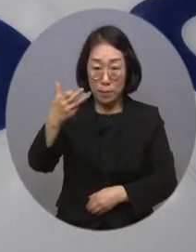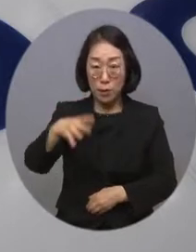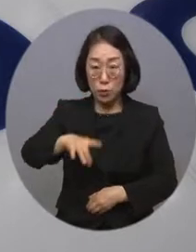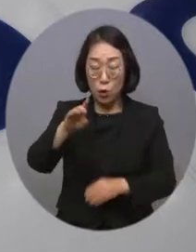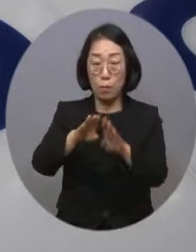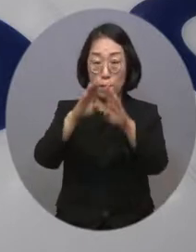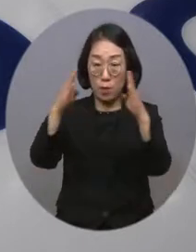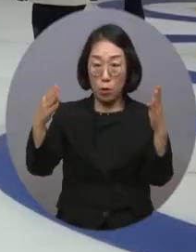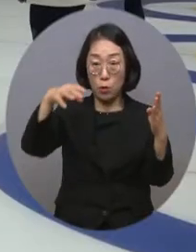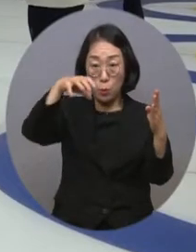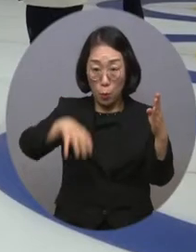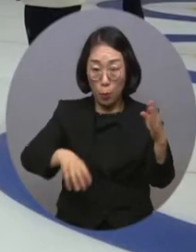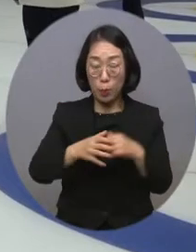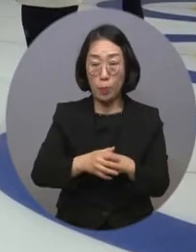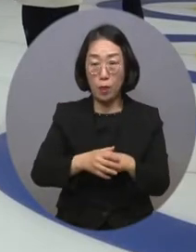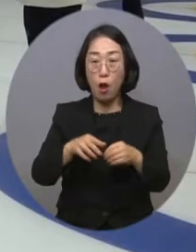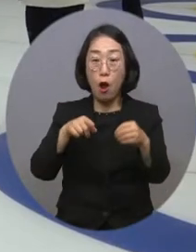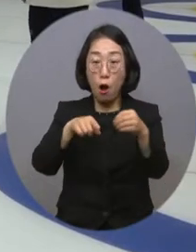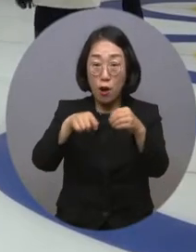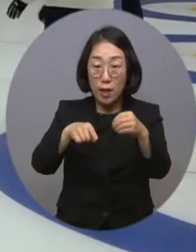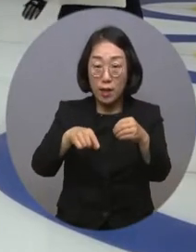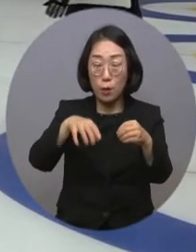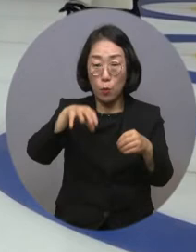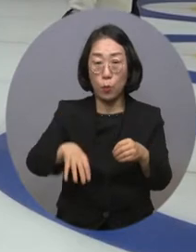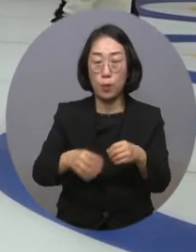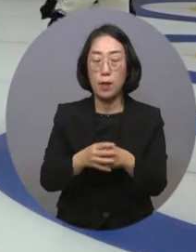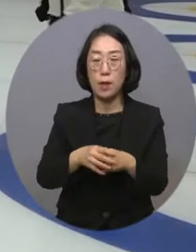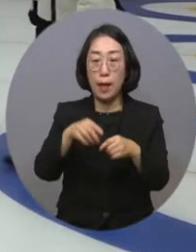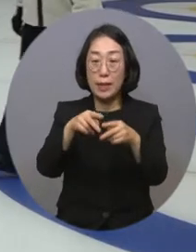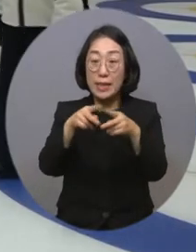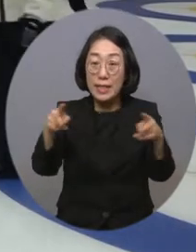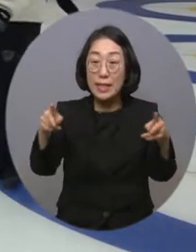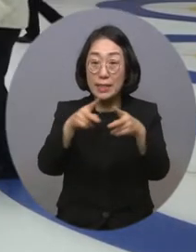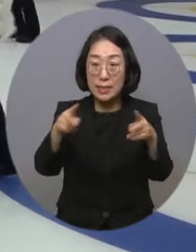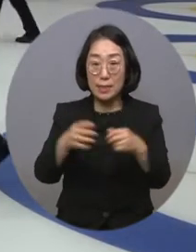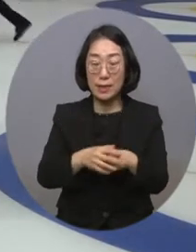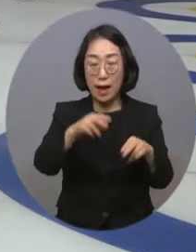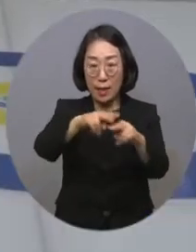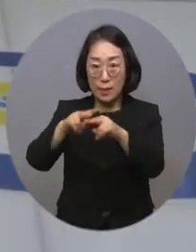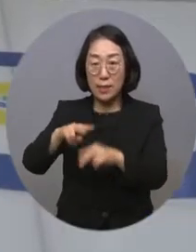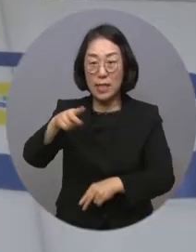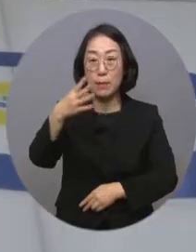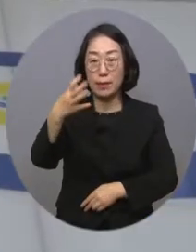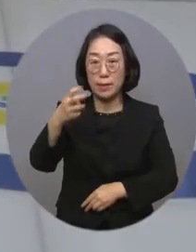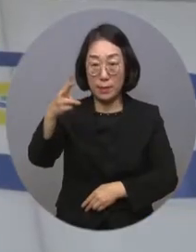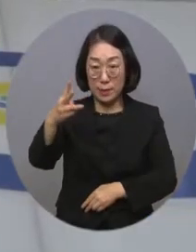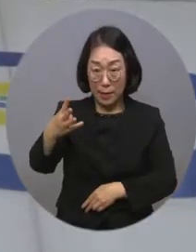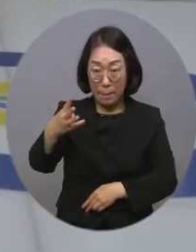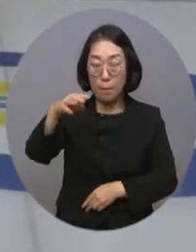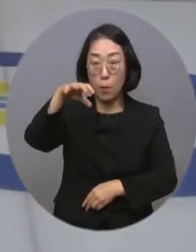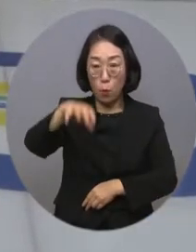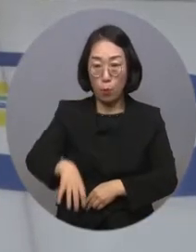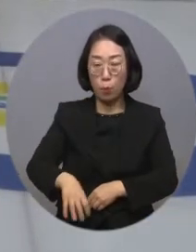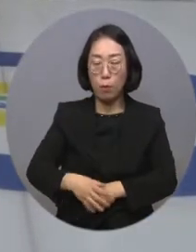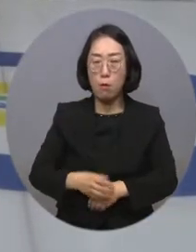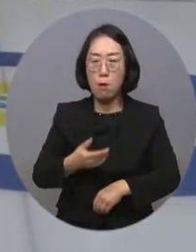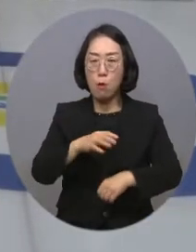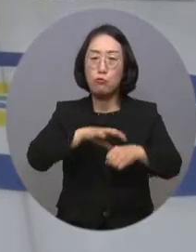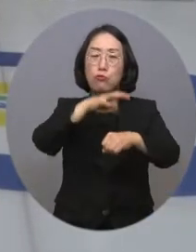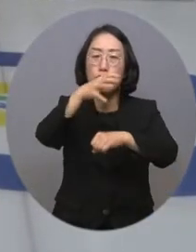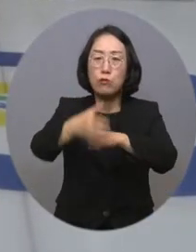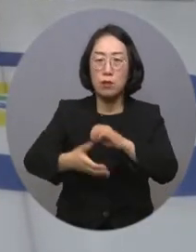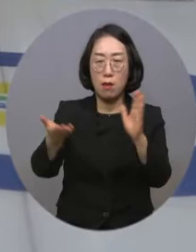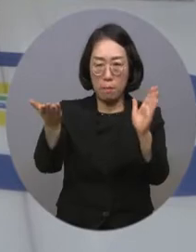의정부 컬링 경기장은 지상 2층 243석의 관람석을 갖춘 국제 규모의